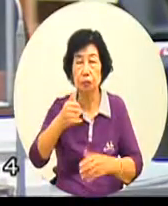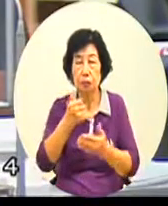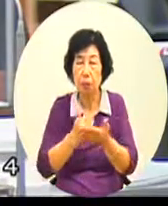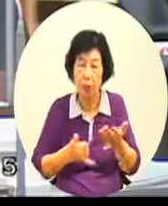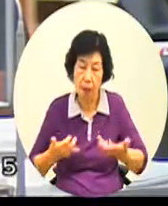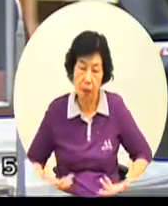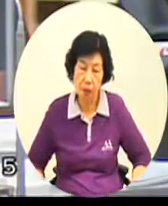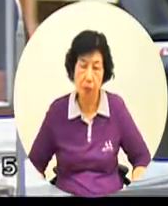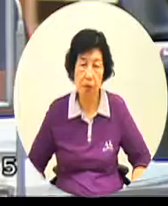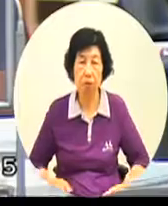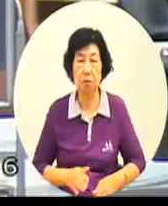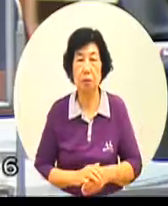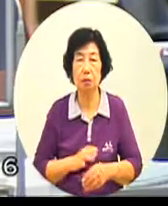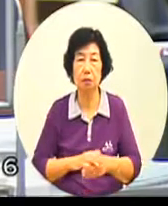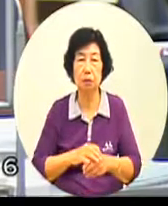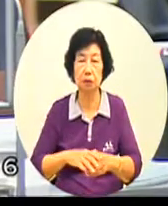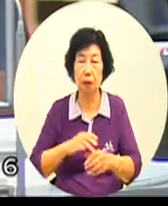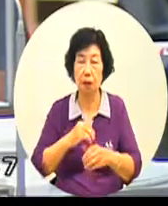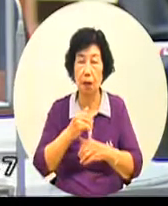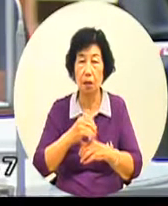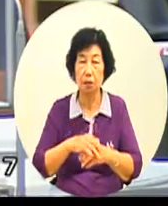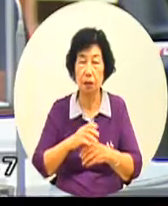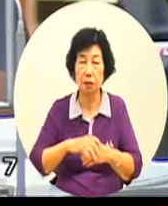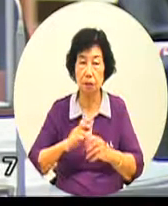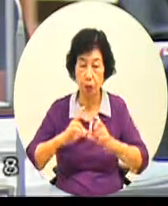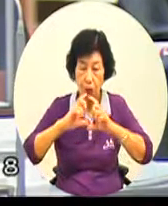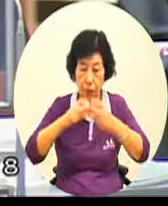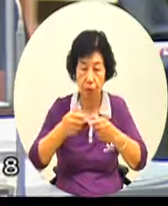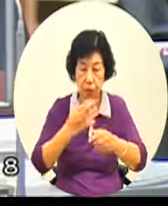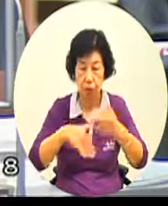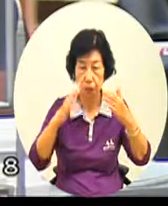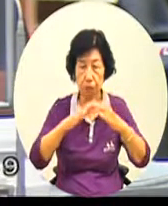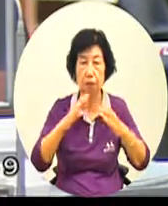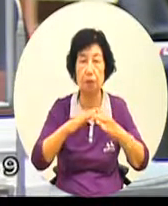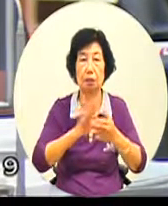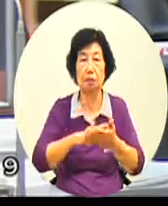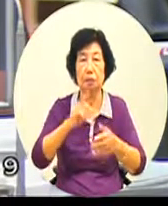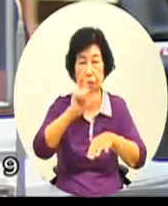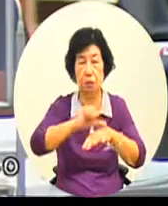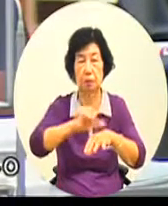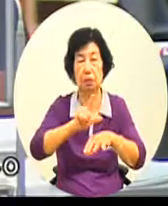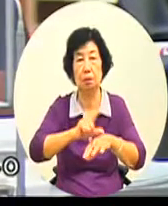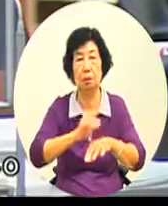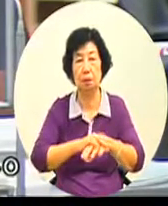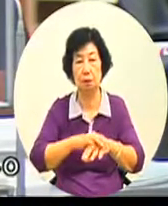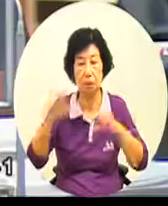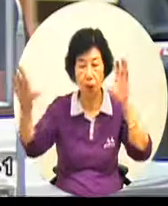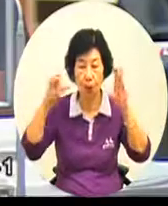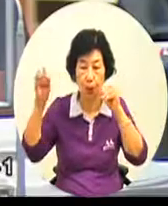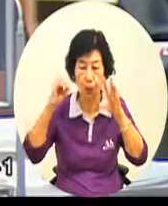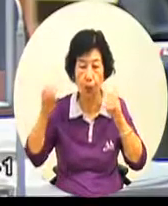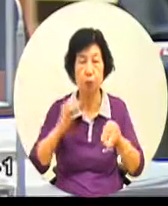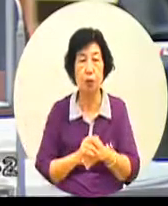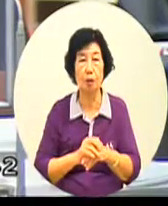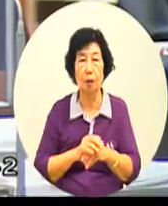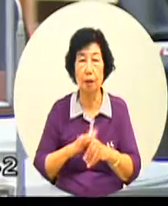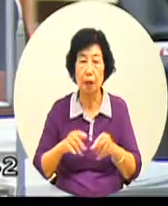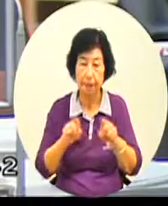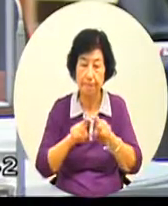回归学校啊，上课啊，好，吸取一些更好的一个知识啊。啊，平常他可以担任志